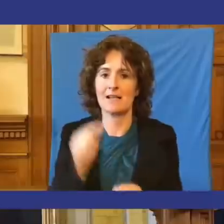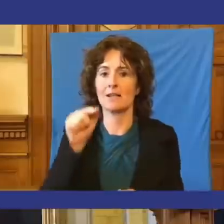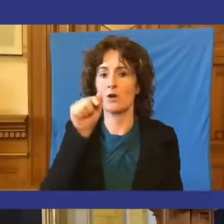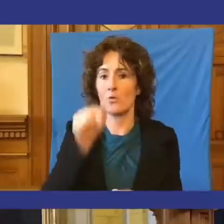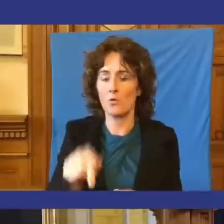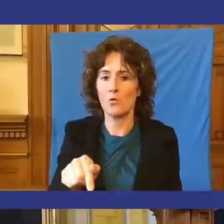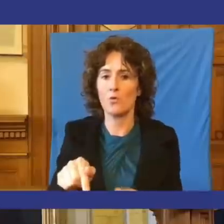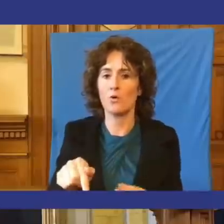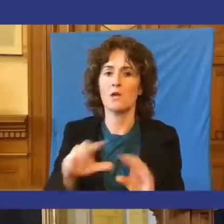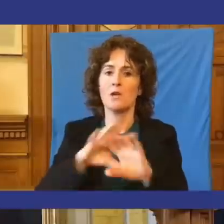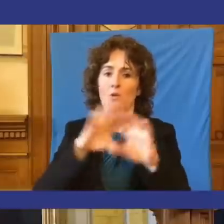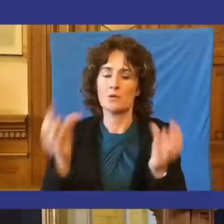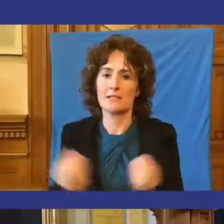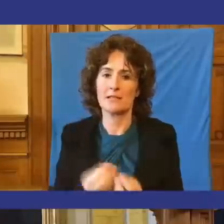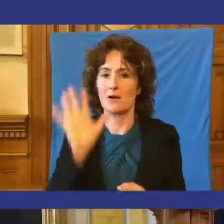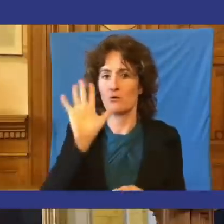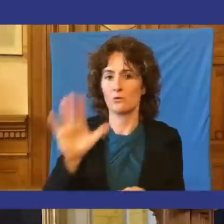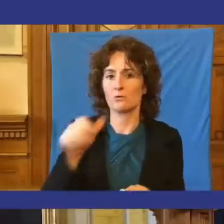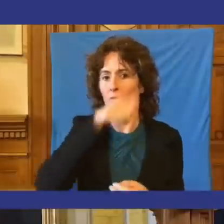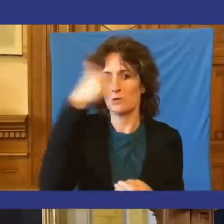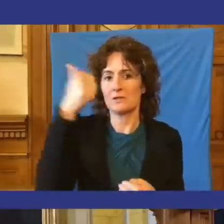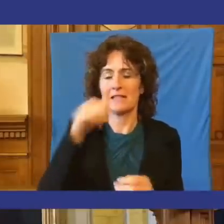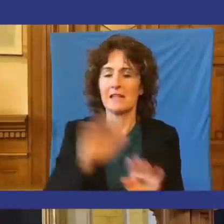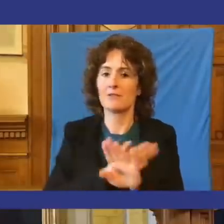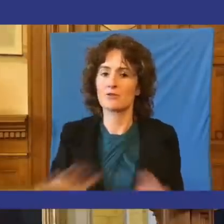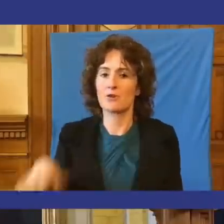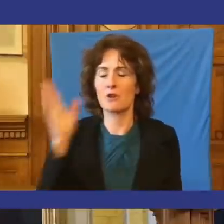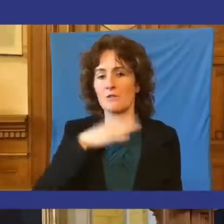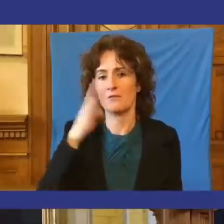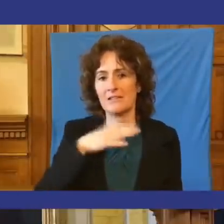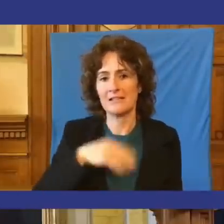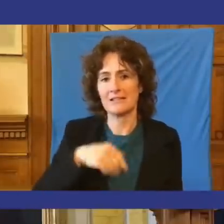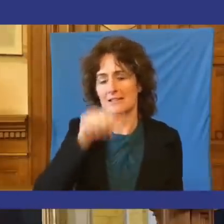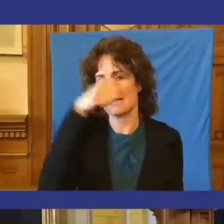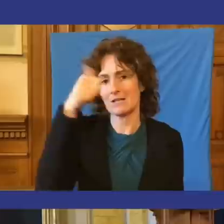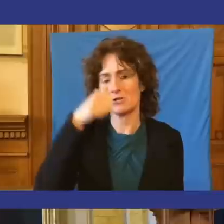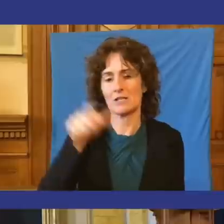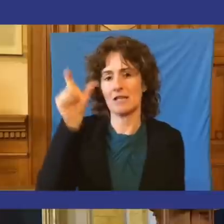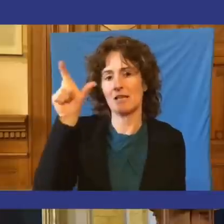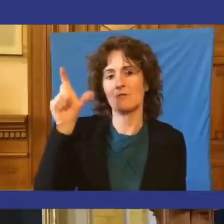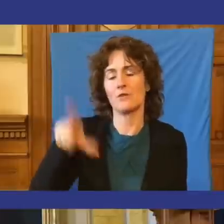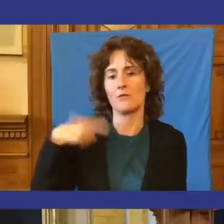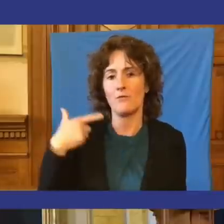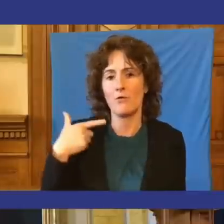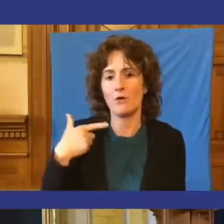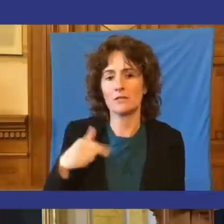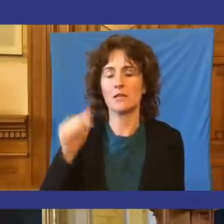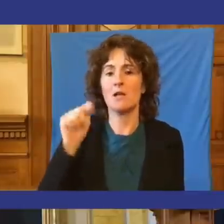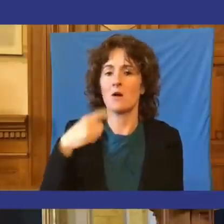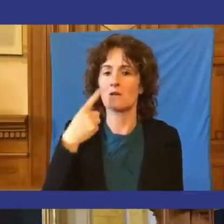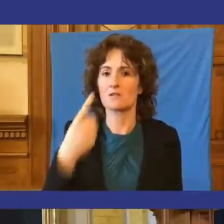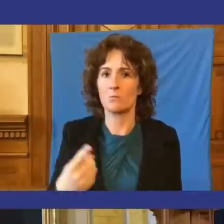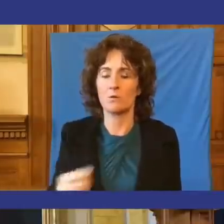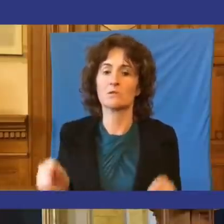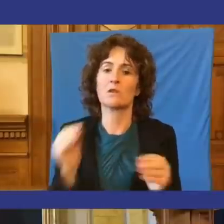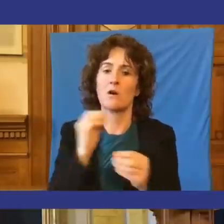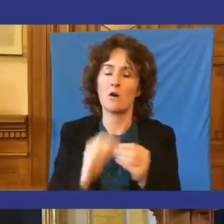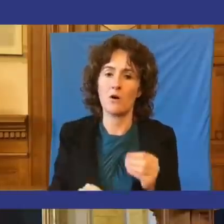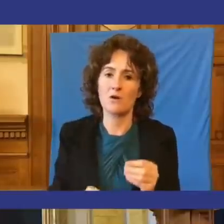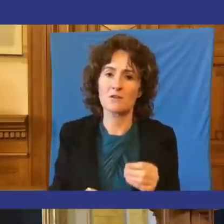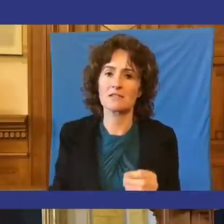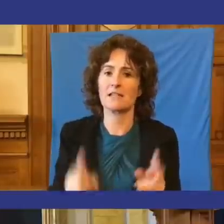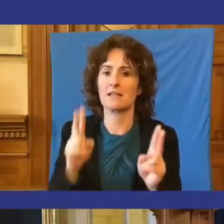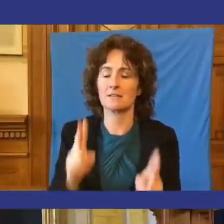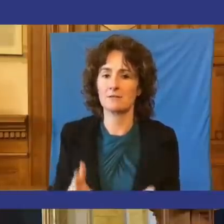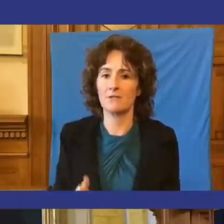Ő összeállított öt nevet, amiben csak fideszesek voltak. Jó? És azt állította, hogy ezt azért állították így össze, mert én nem